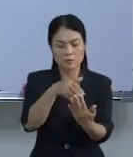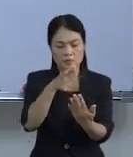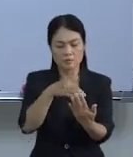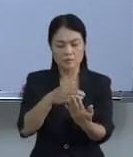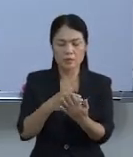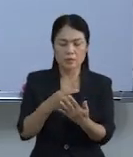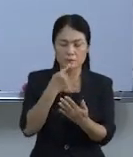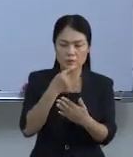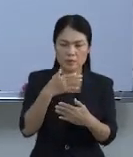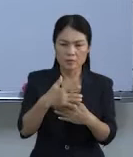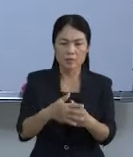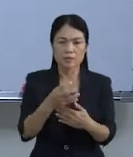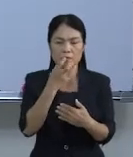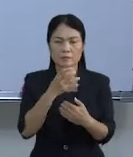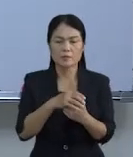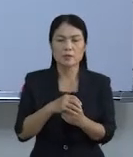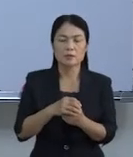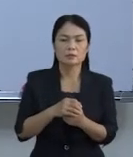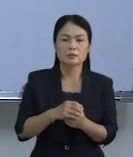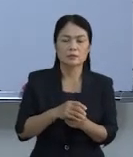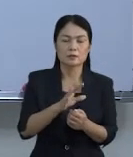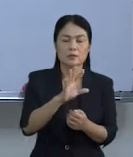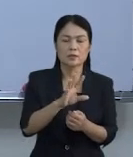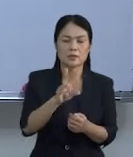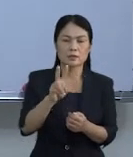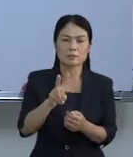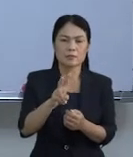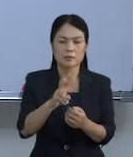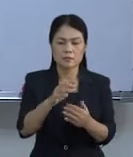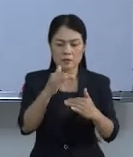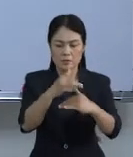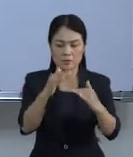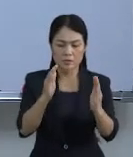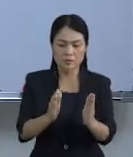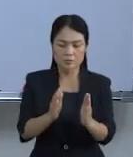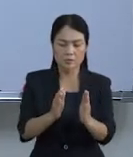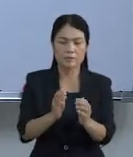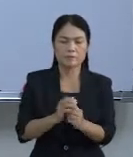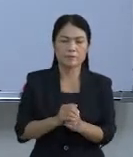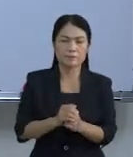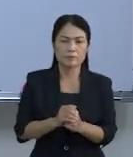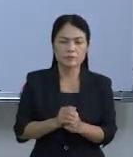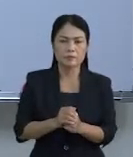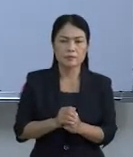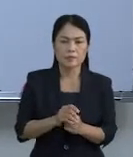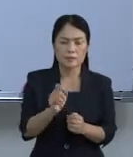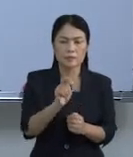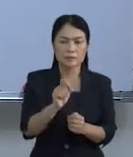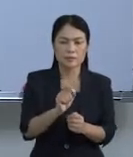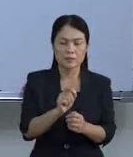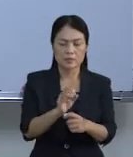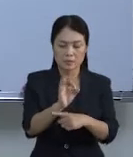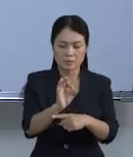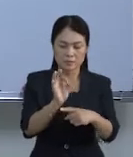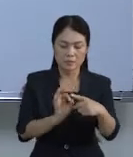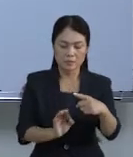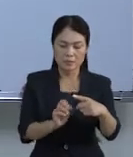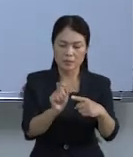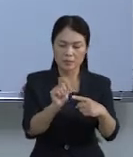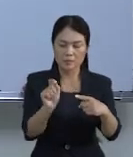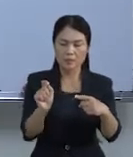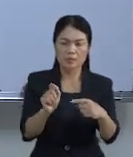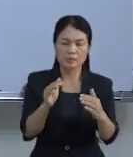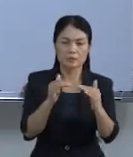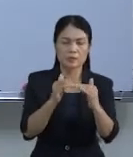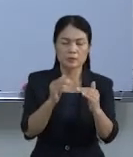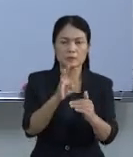chút ớt tới đó hà sắp bí cụ tới tôi đấy chẳng dương tờ xe chẳng chìm bập hiệu với cứ